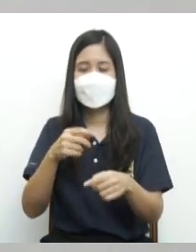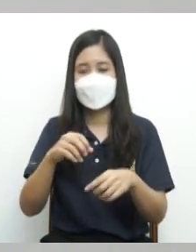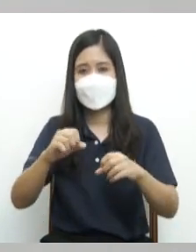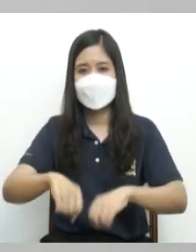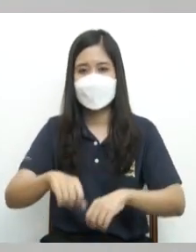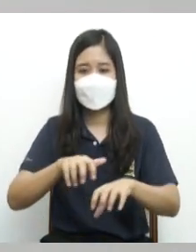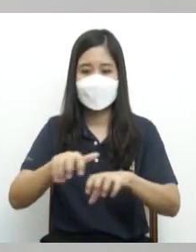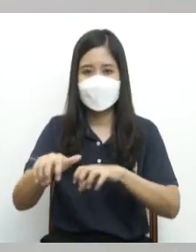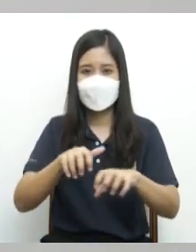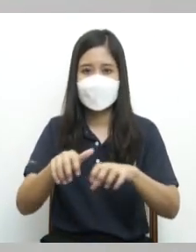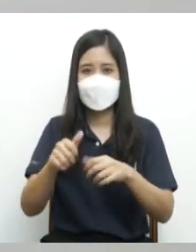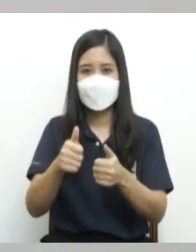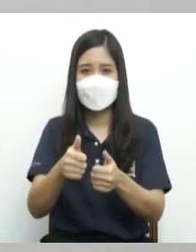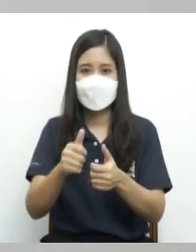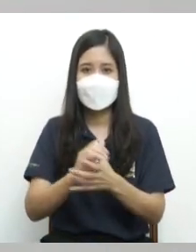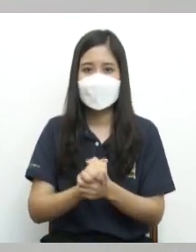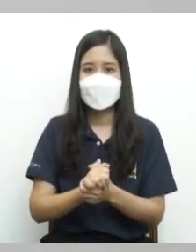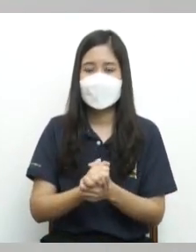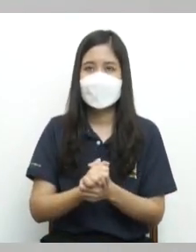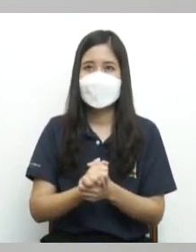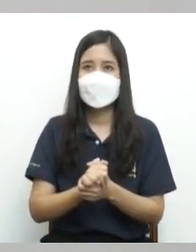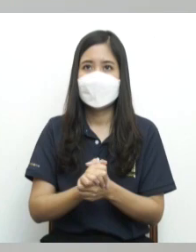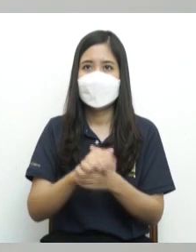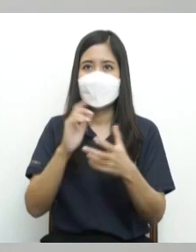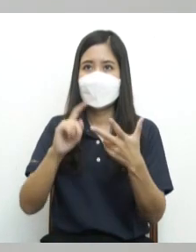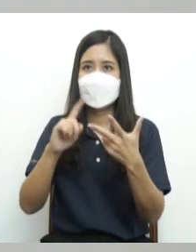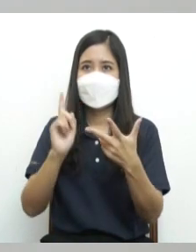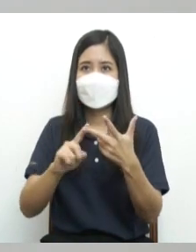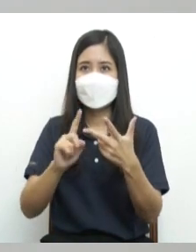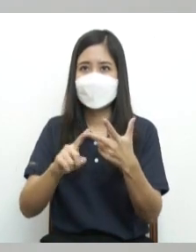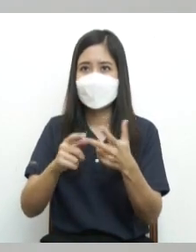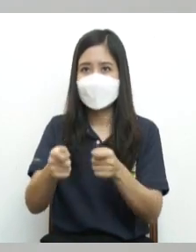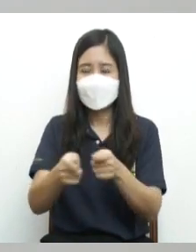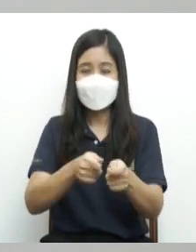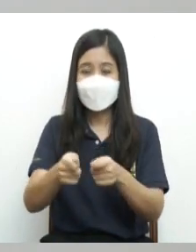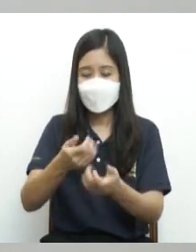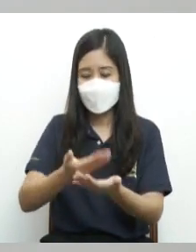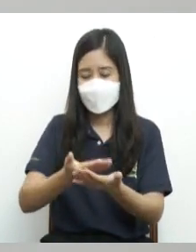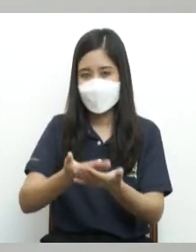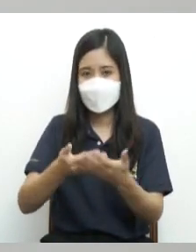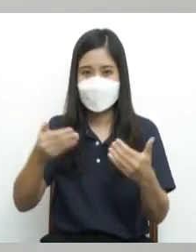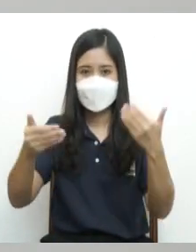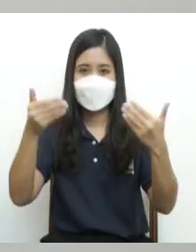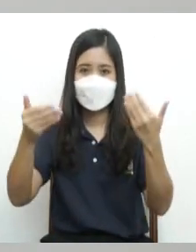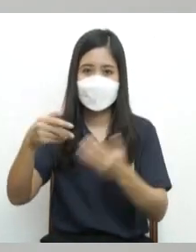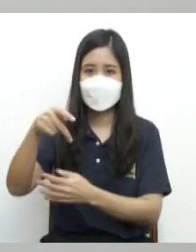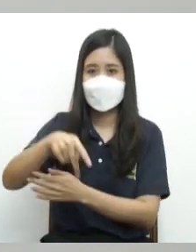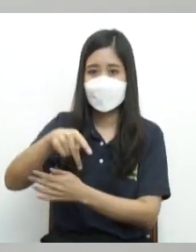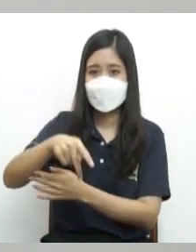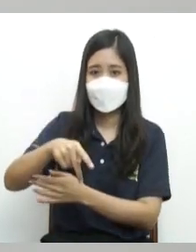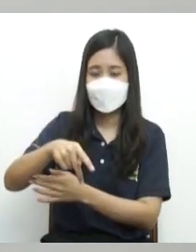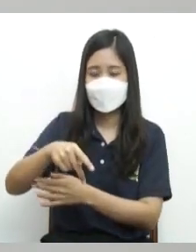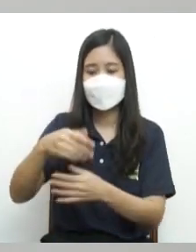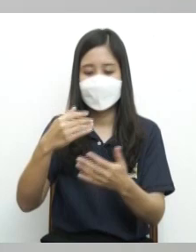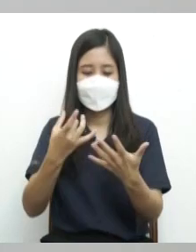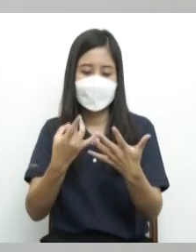ภูมิคุ้มกันด้านการเงินให้นะคะประเด็นที่3ที่ได้เรียนรู้ไปด้วยกันคือการจัดกิจกรรมพิเศษนะคะซึ่งเดี๋ยวนี้อุบไว้ก่อนว่าจะมีอะไรบ้างนะ